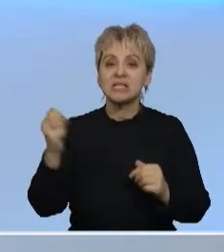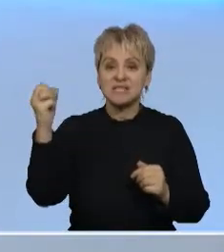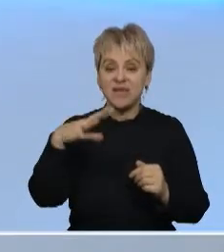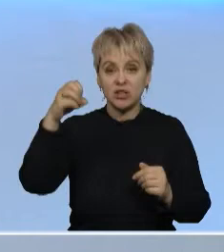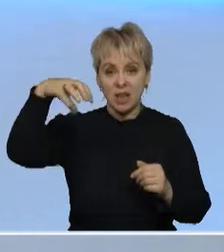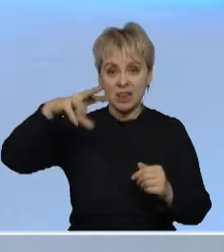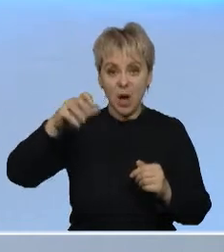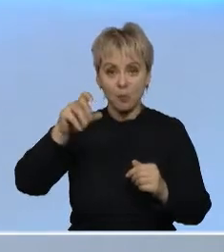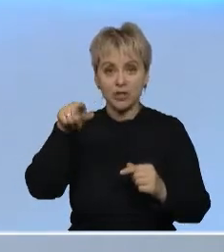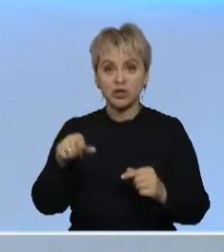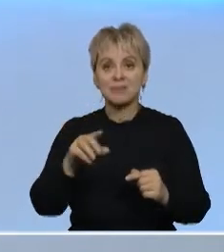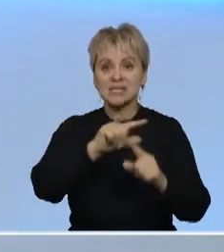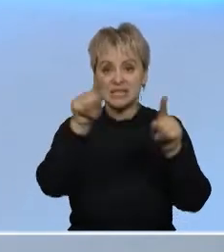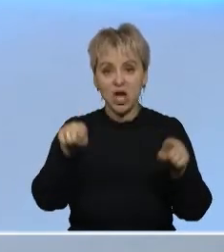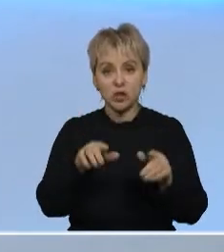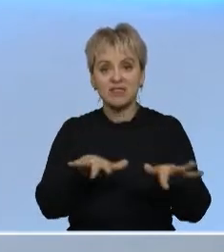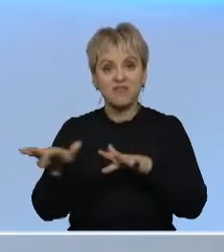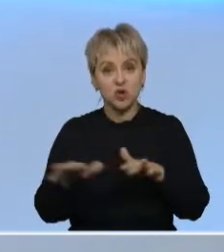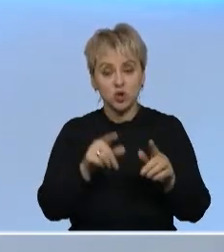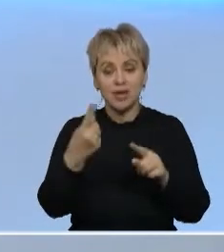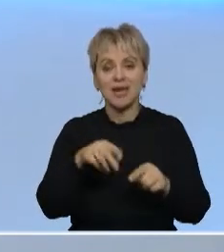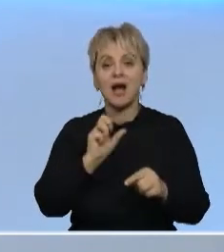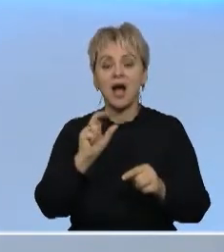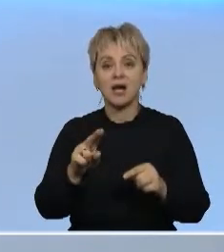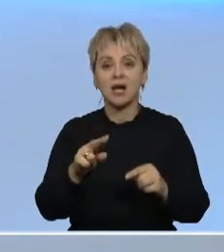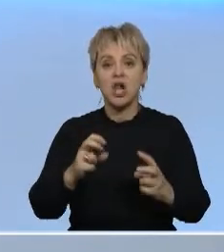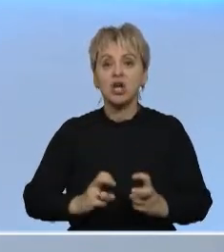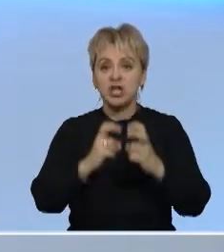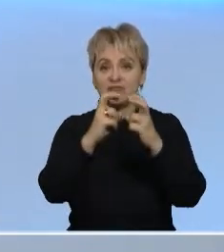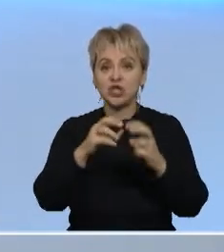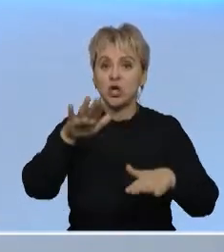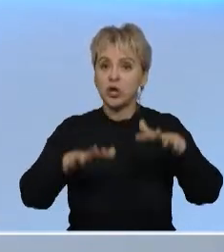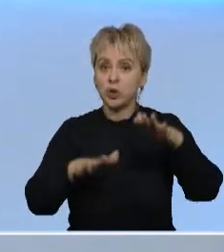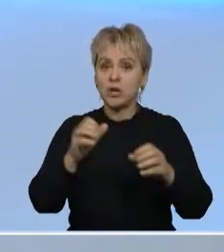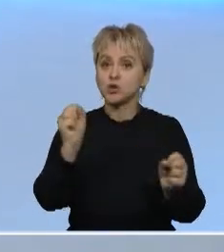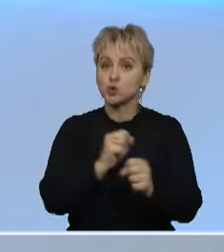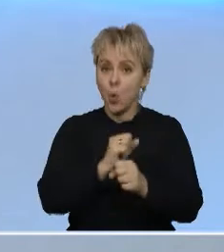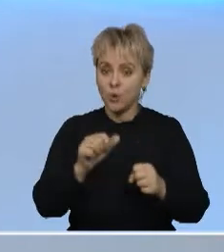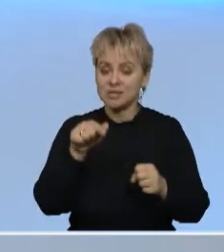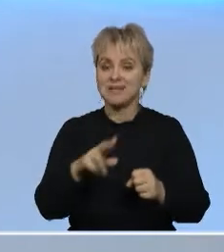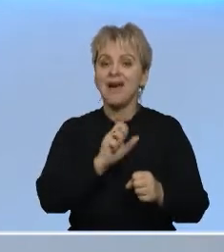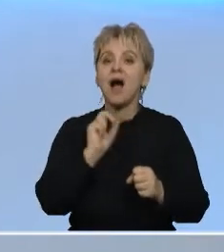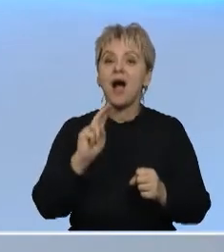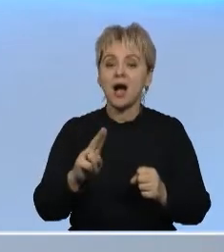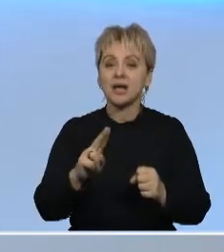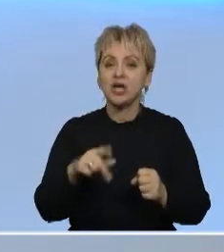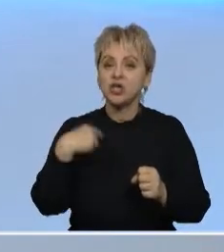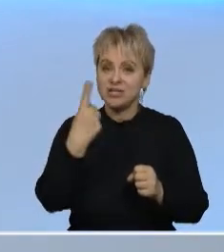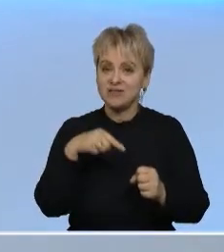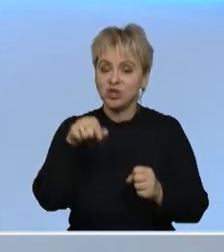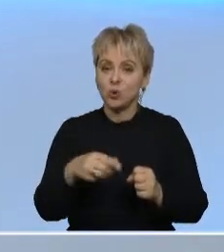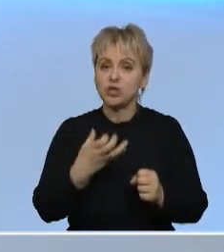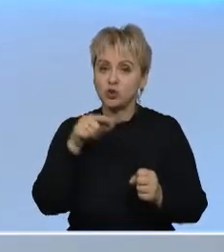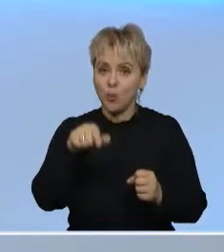светодиодные лампочки с датчиками движения, как лифты с регуляторами скорости, как индивидуальные